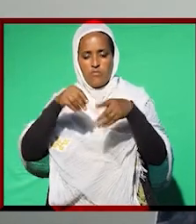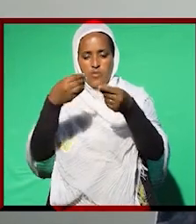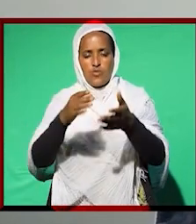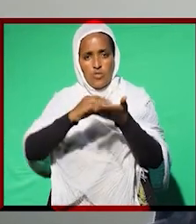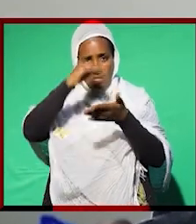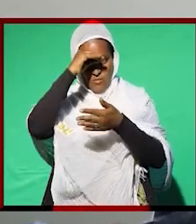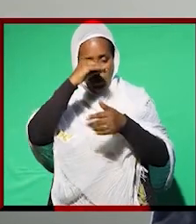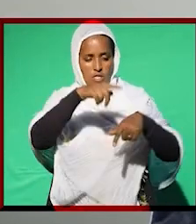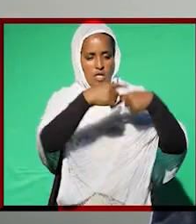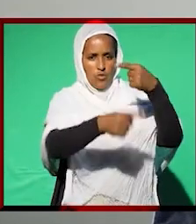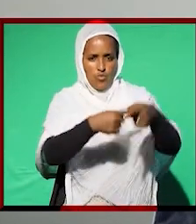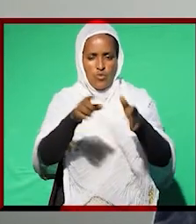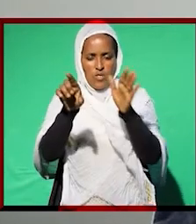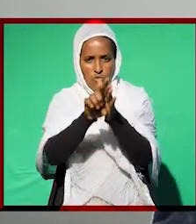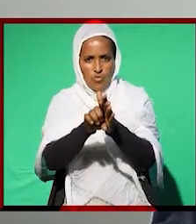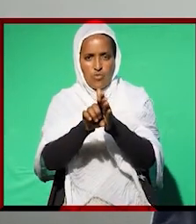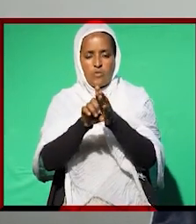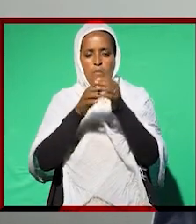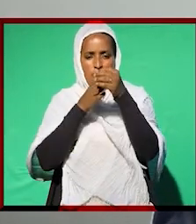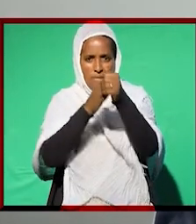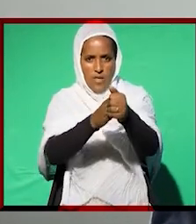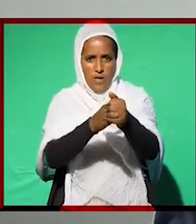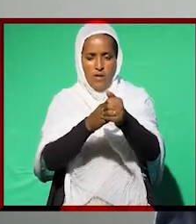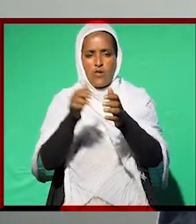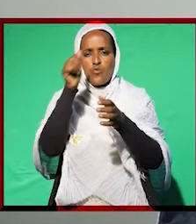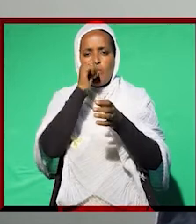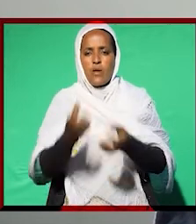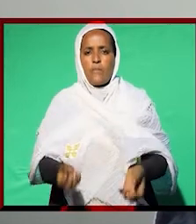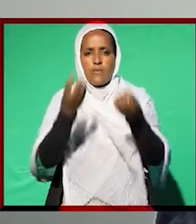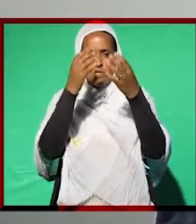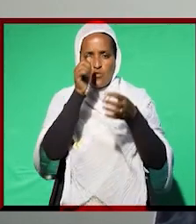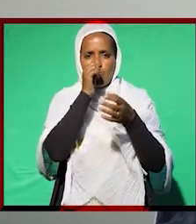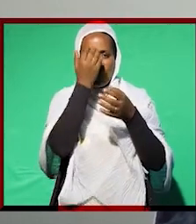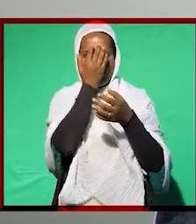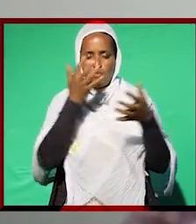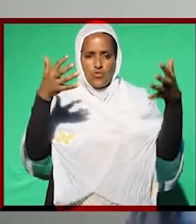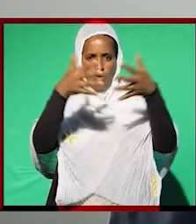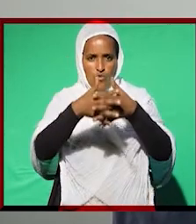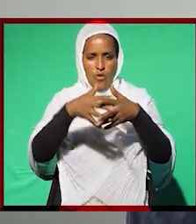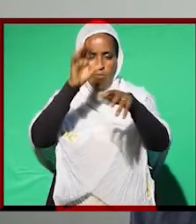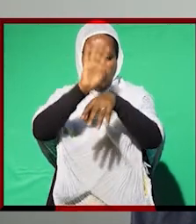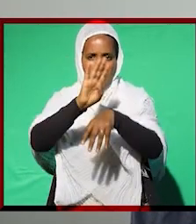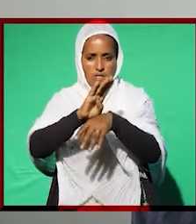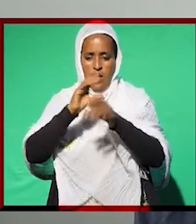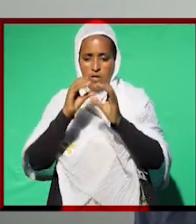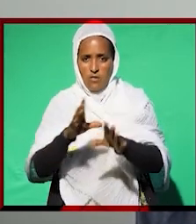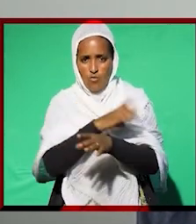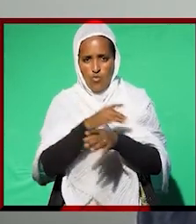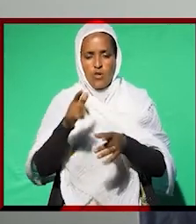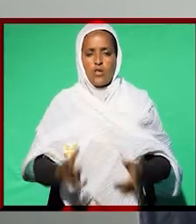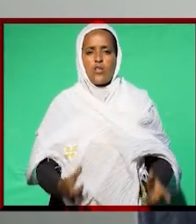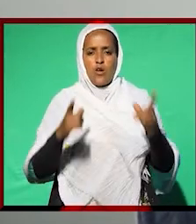የሚሰጡ የትምህርት ይዘቶችም ህጎችም መርሆችም የኢትዮጵያን በአብዛኛው የኢትዮጵያን ኦርቶዶክስ ተዋሕዶ